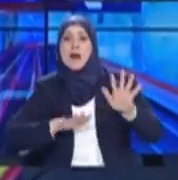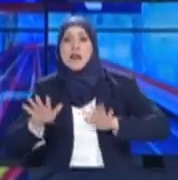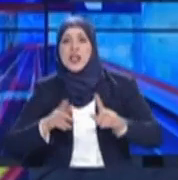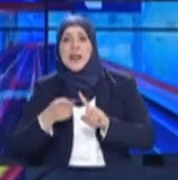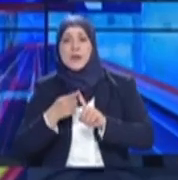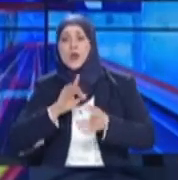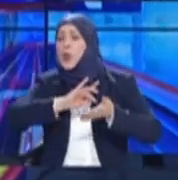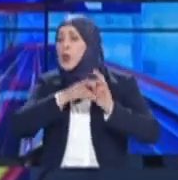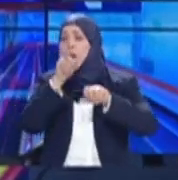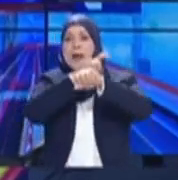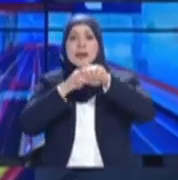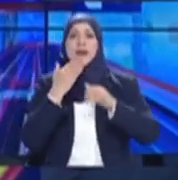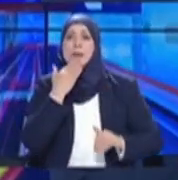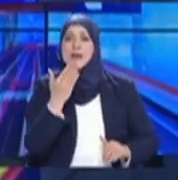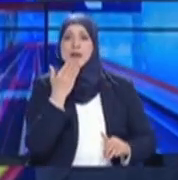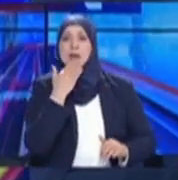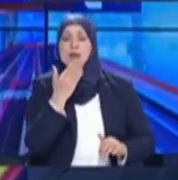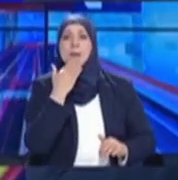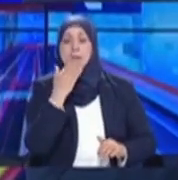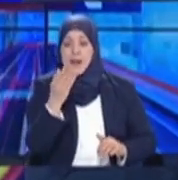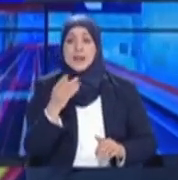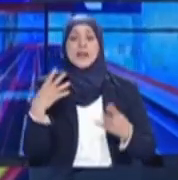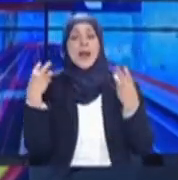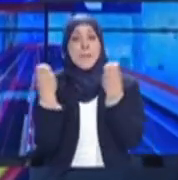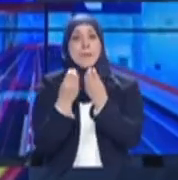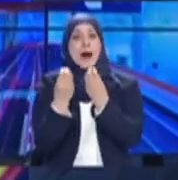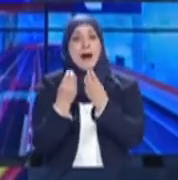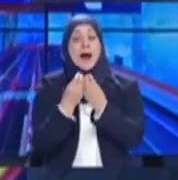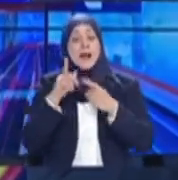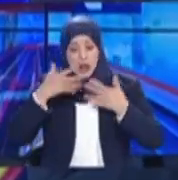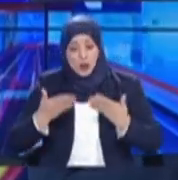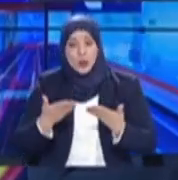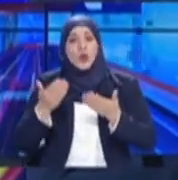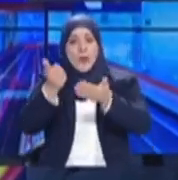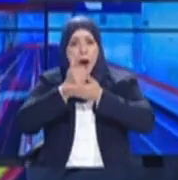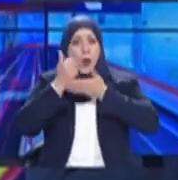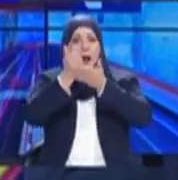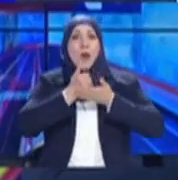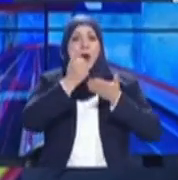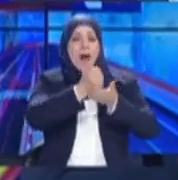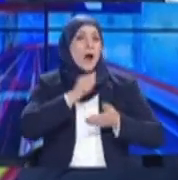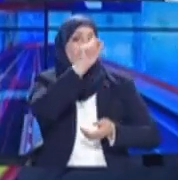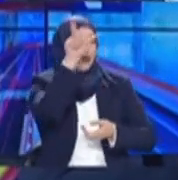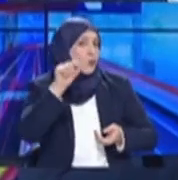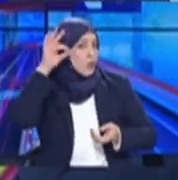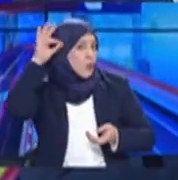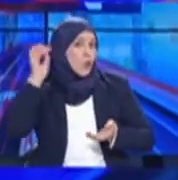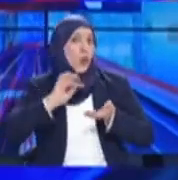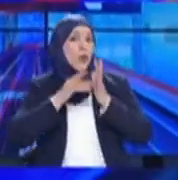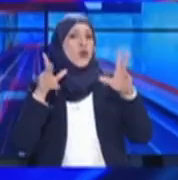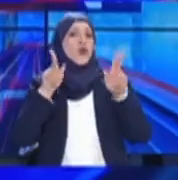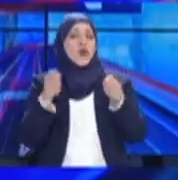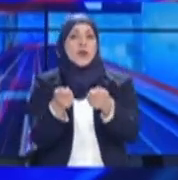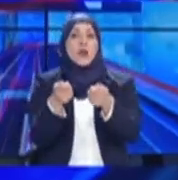مشكوره تفكير ساهمت وهي الان بصدد معاهده المجهود الوطني في مقاومه التفزيون